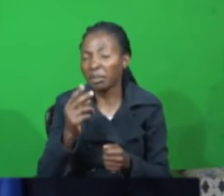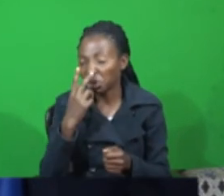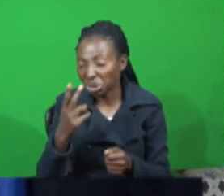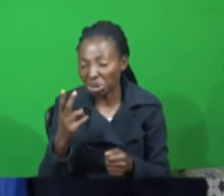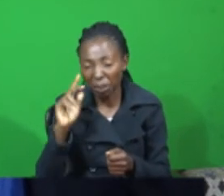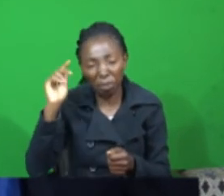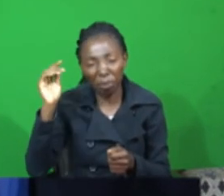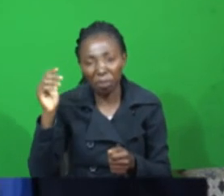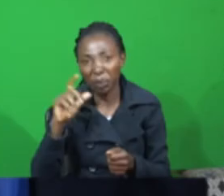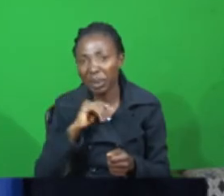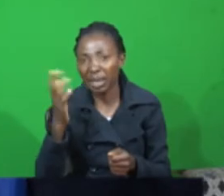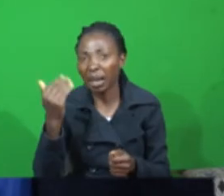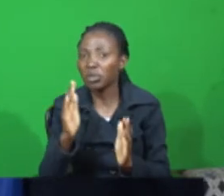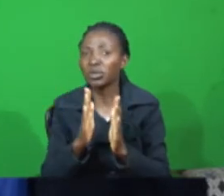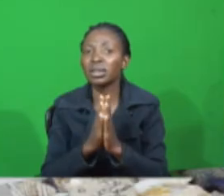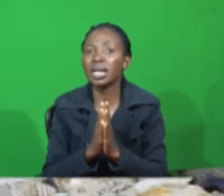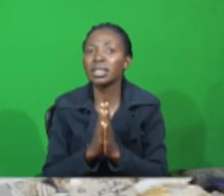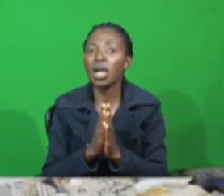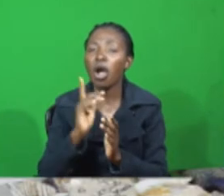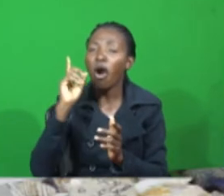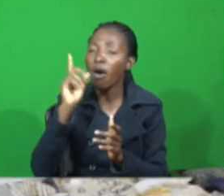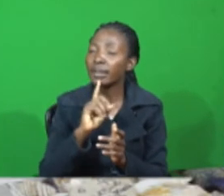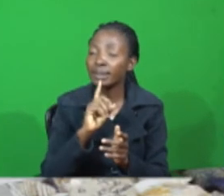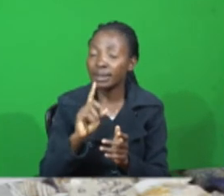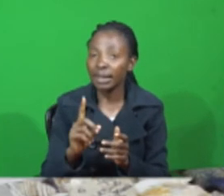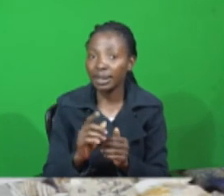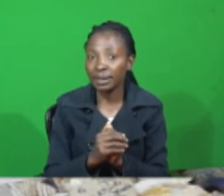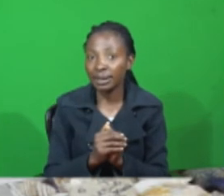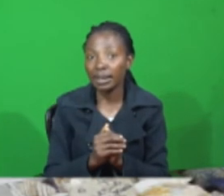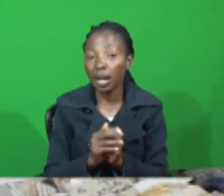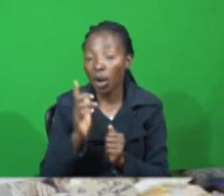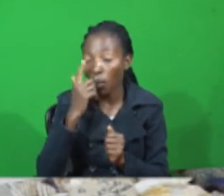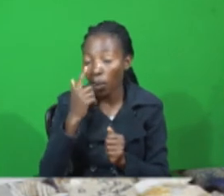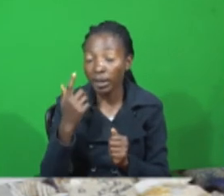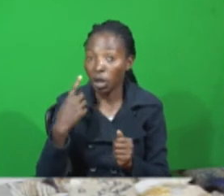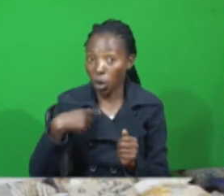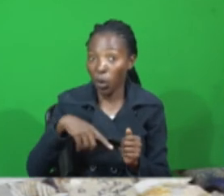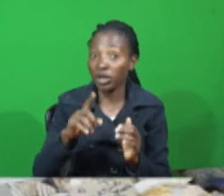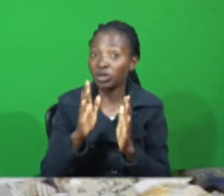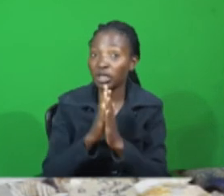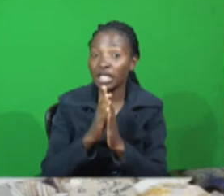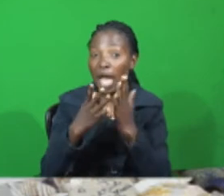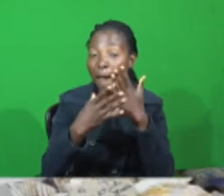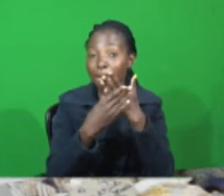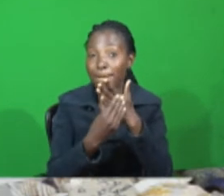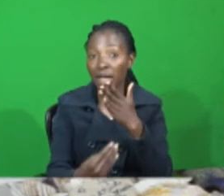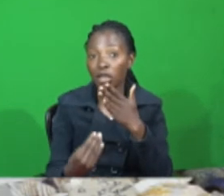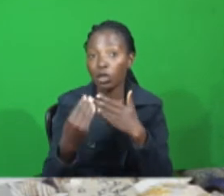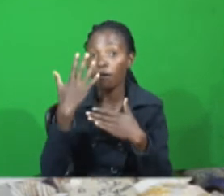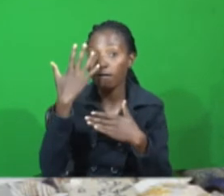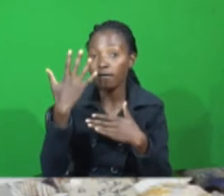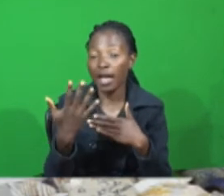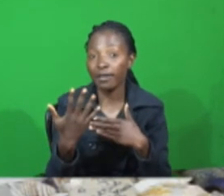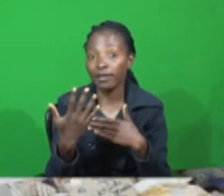Yeti Jesu kana achirayira kuchechi hakuzwa kungoenda kutoti mirai mirai ndine verse yacho iyo Matthew 5 right